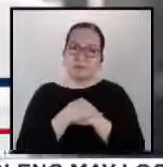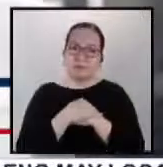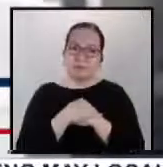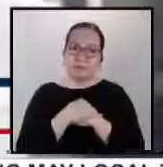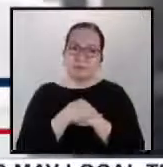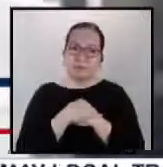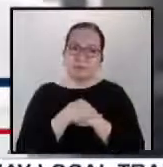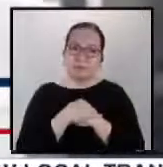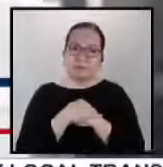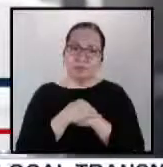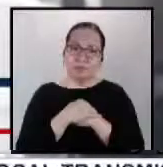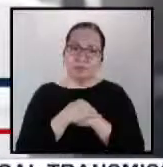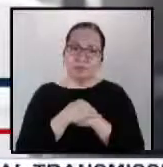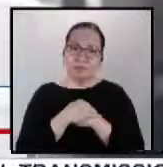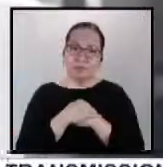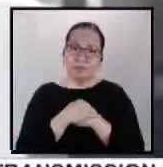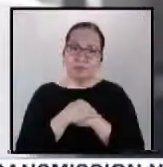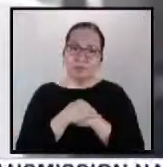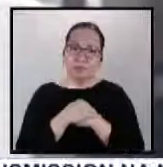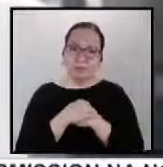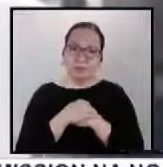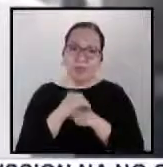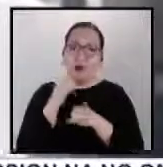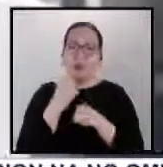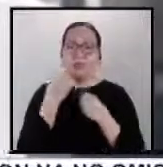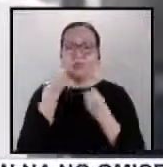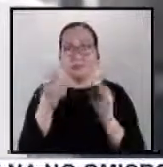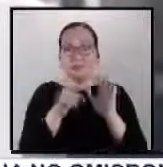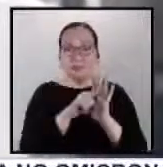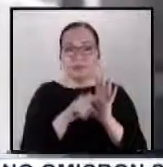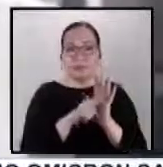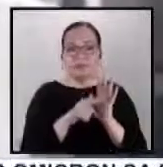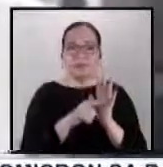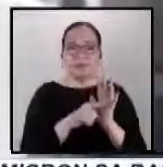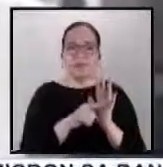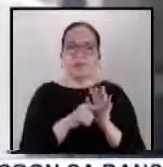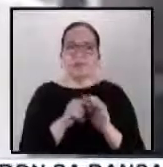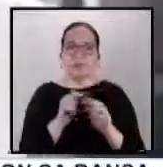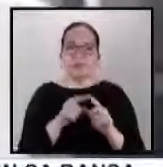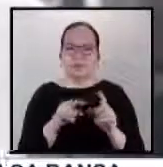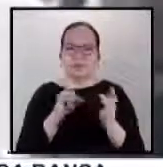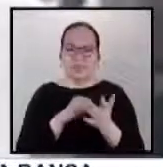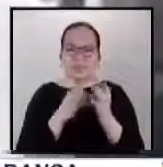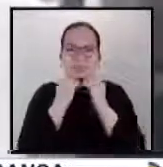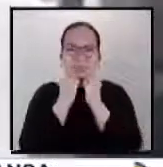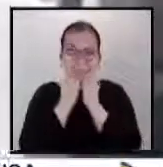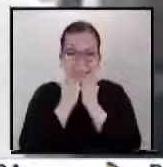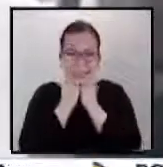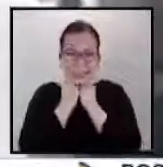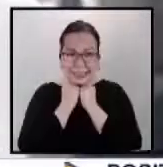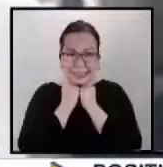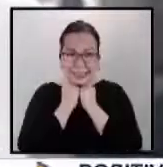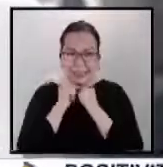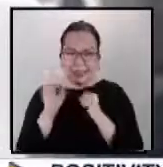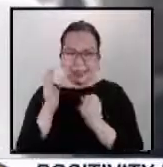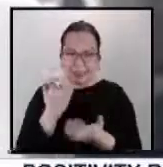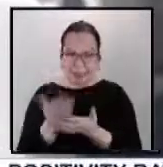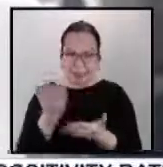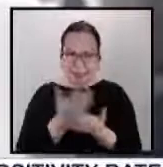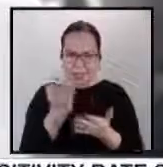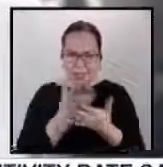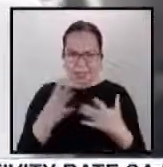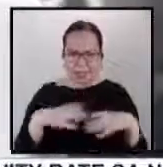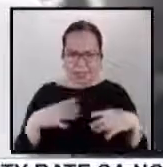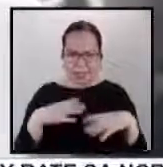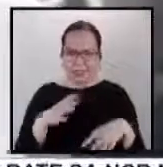I don't want to be cold like, you know, but siguro medyo konting tipid na muna. Wag na muna masyado ring bumili ng damit.